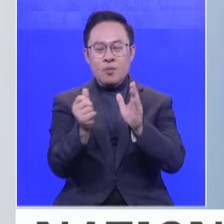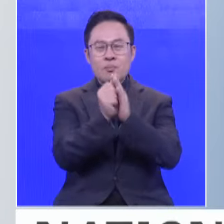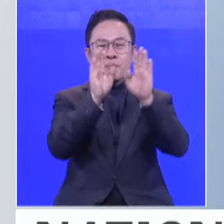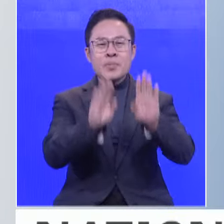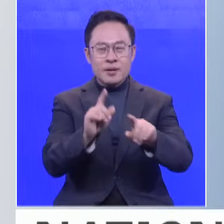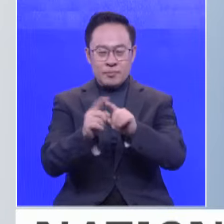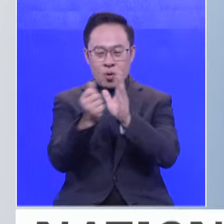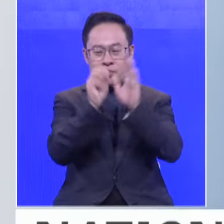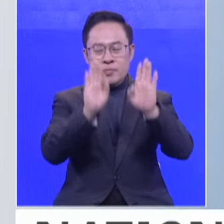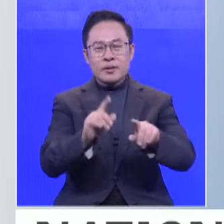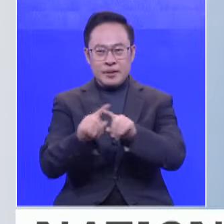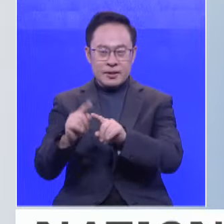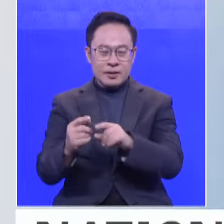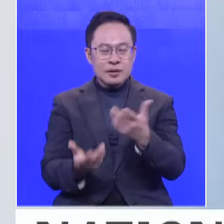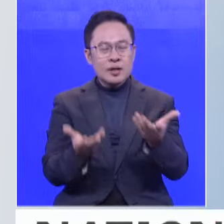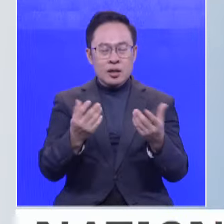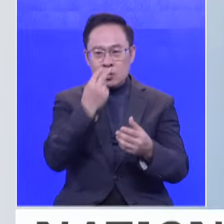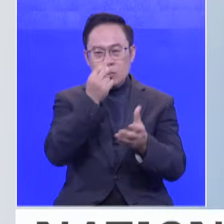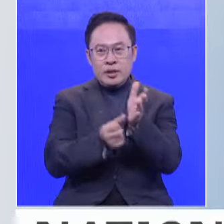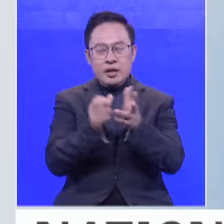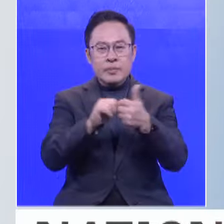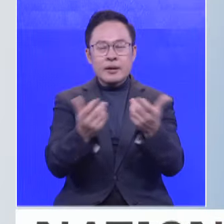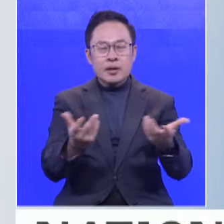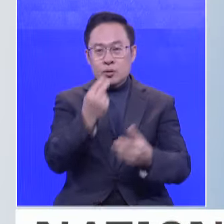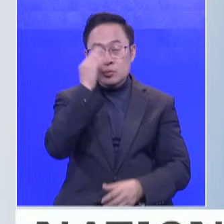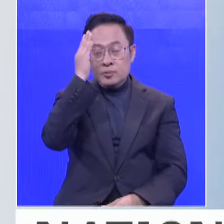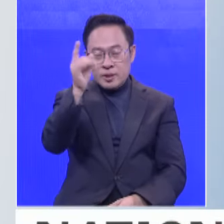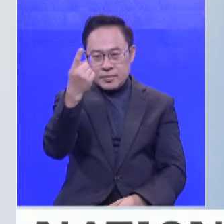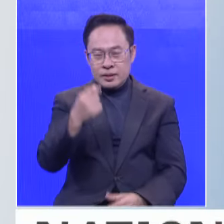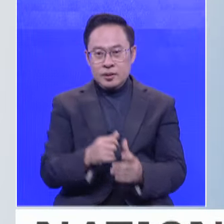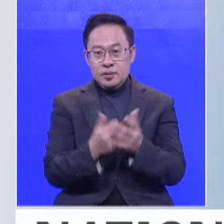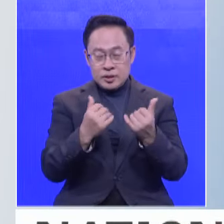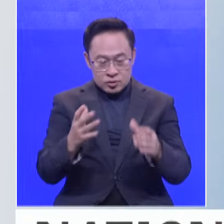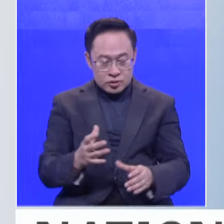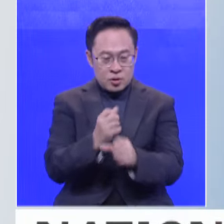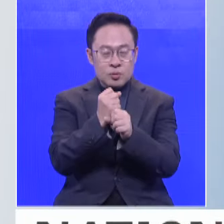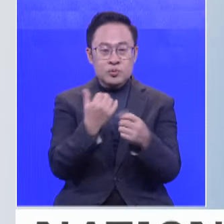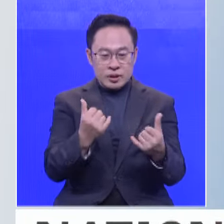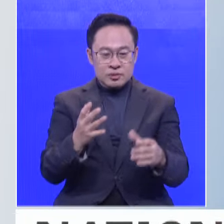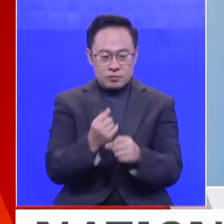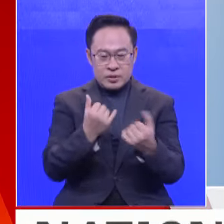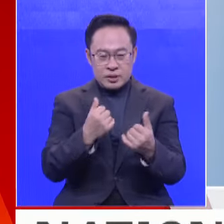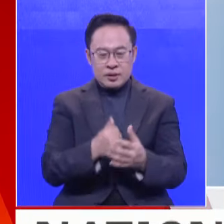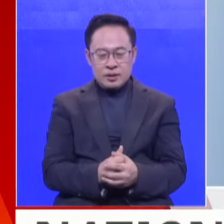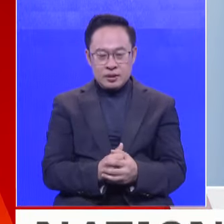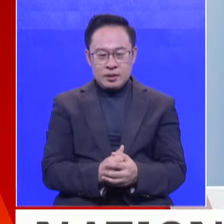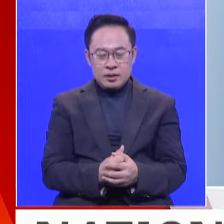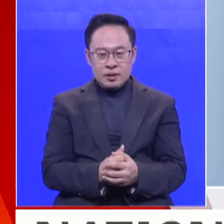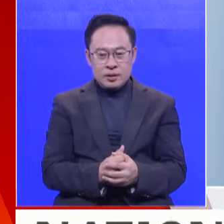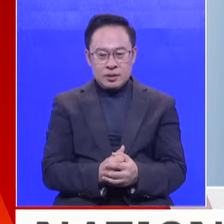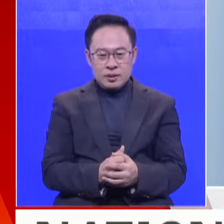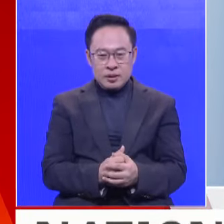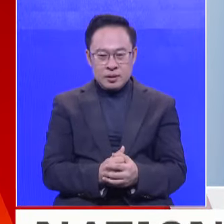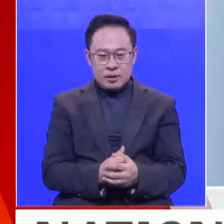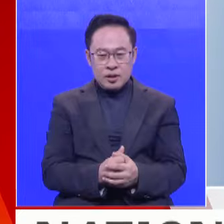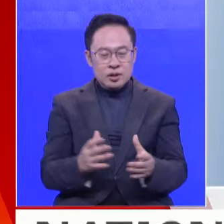อันนี้ก็สุดท้ายก็น่าจะแก้ปัญหากันไปเห็นบอกว่าตอนนี้สรุปสุดท้ายแล้ว เนี่ยเพิ่งจะคุยกันเขาบอกว่าเป็นของแฟนสปอร์ต